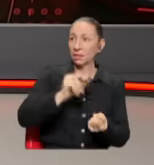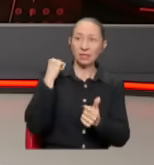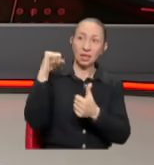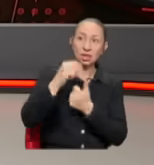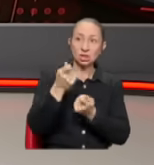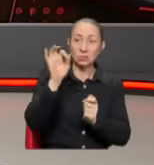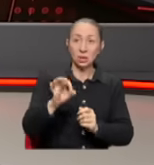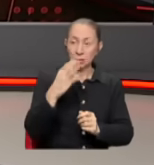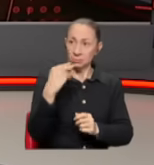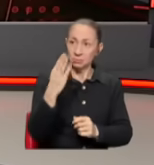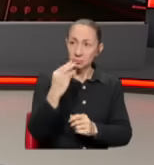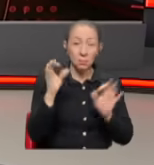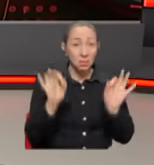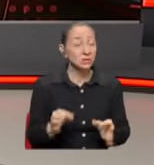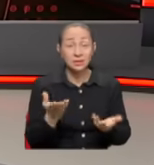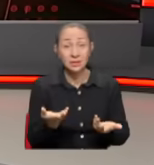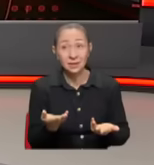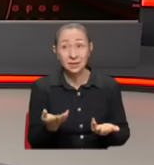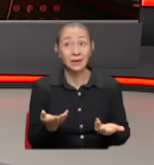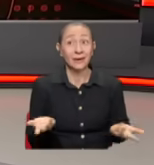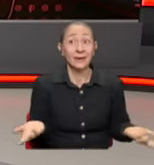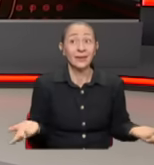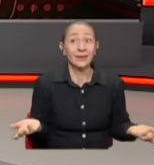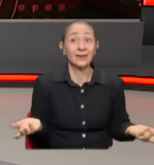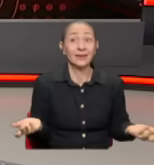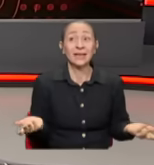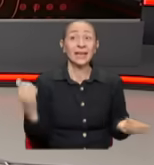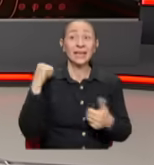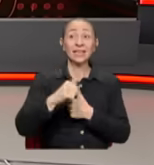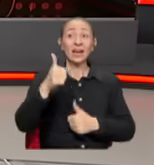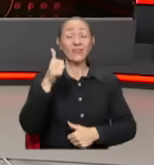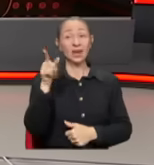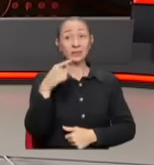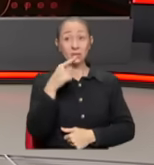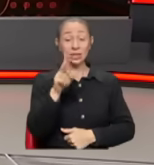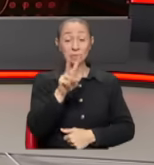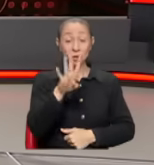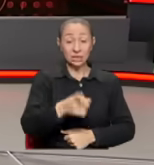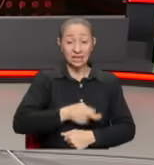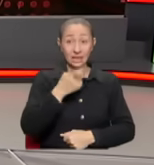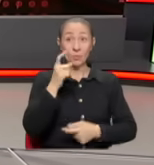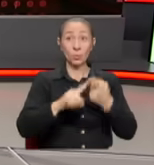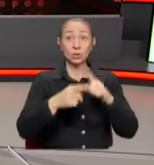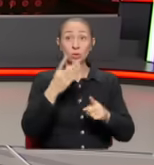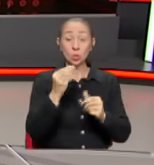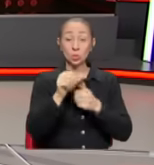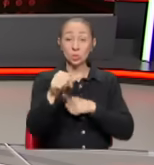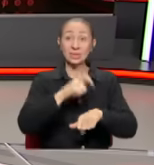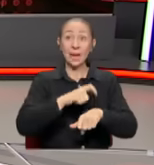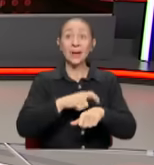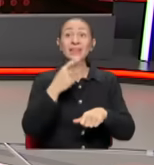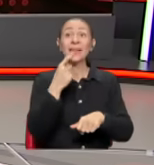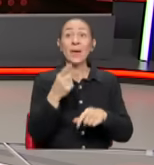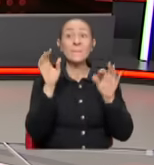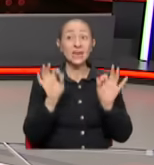başkanları. Jestler arka arkaya. Evet efendim, Yeniden Refah Partisi'ne gelince 24 saat siyasette çok uzun zaman filan